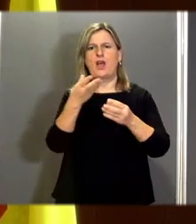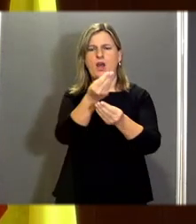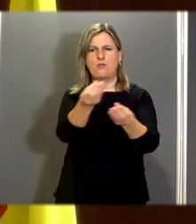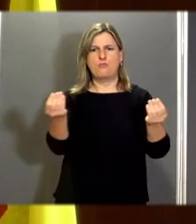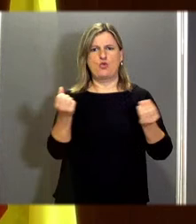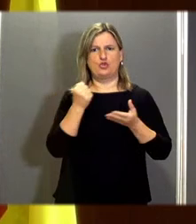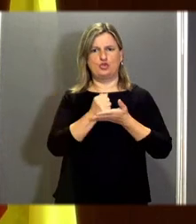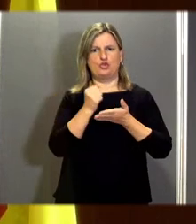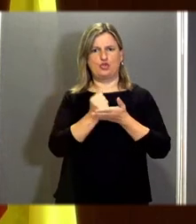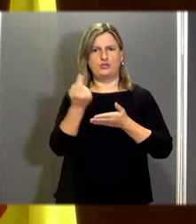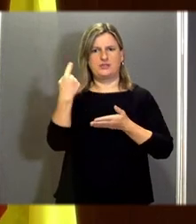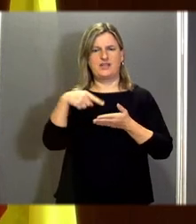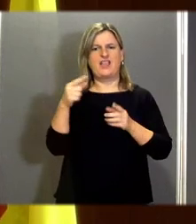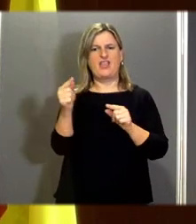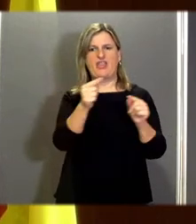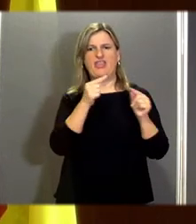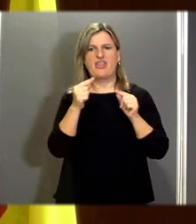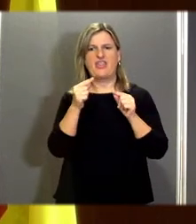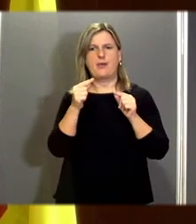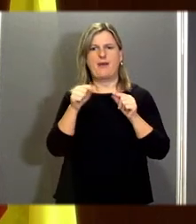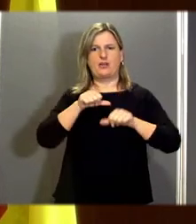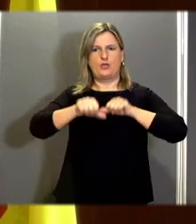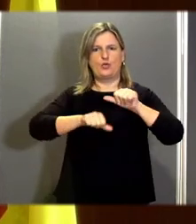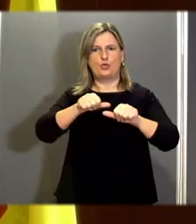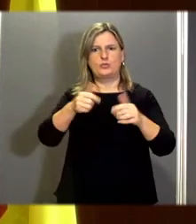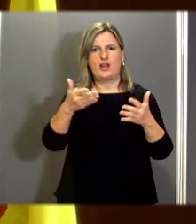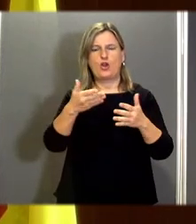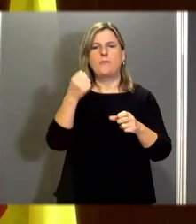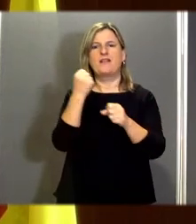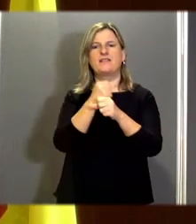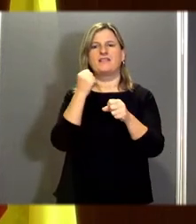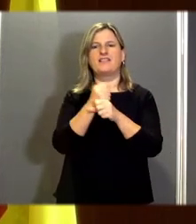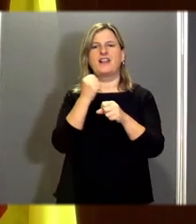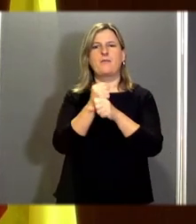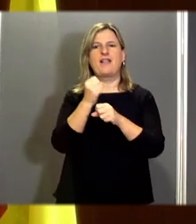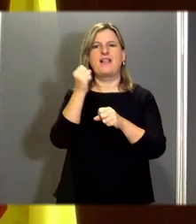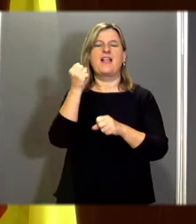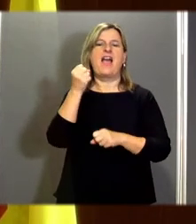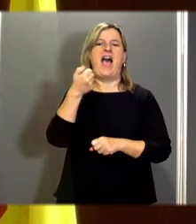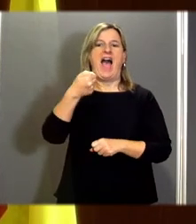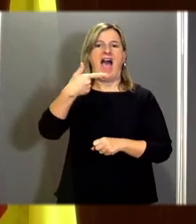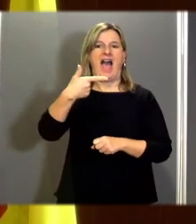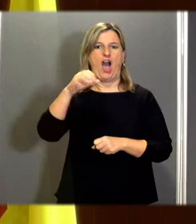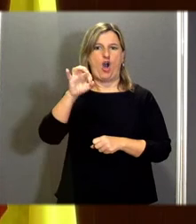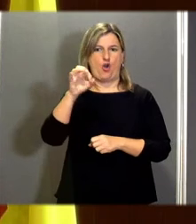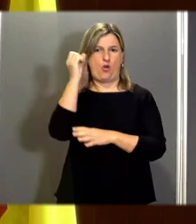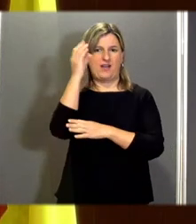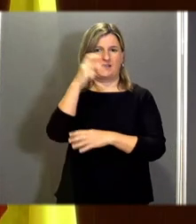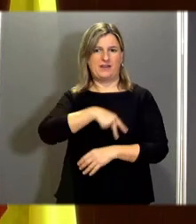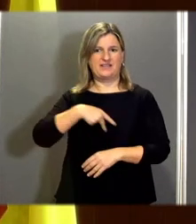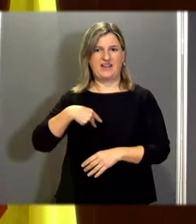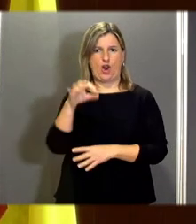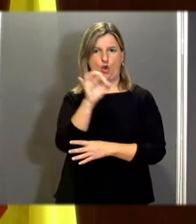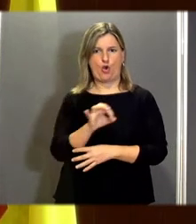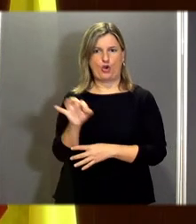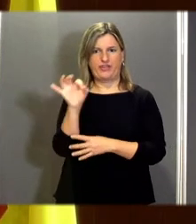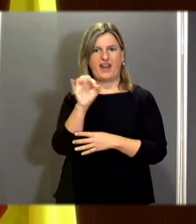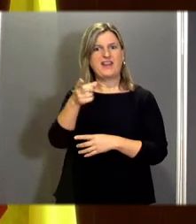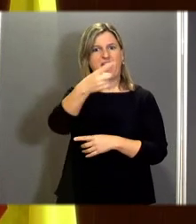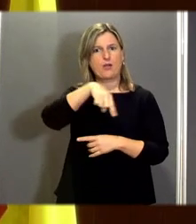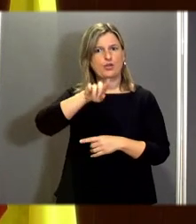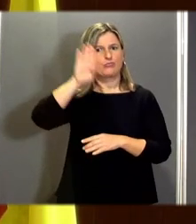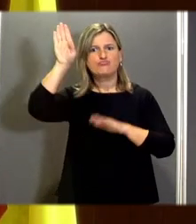sòcies. El debat del full de ruta, el treball de l'AGO, on tindreu la paraula. I, per tant, tot això,